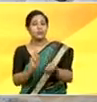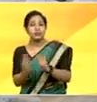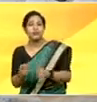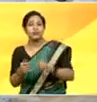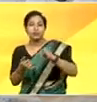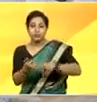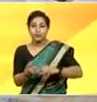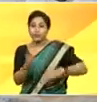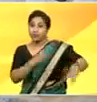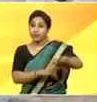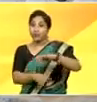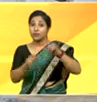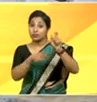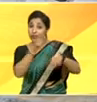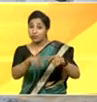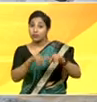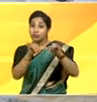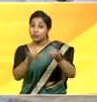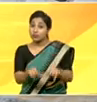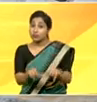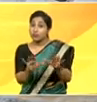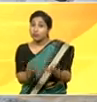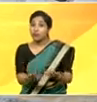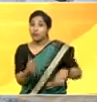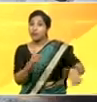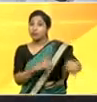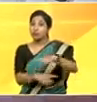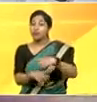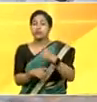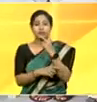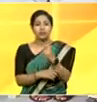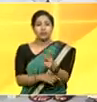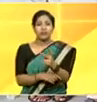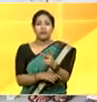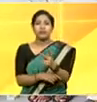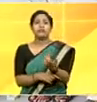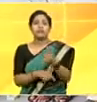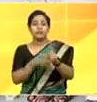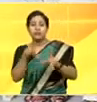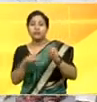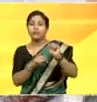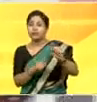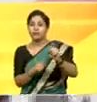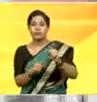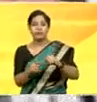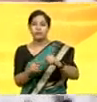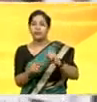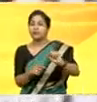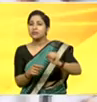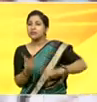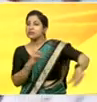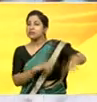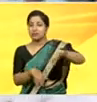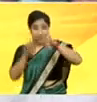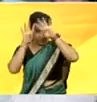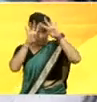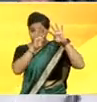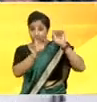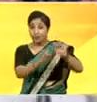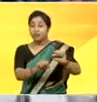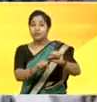सांतल हुदो आंदोड़ लेना इंग्रेज कानून भंगोड़ लेना जुमे बंजो एसपीटी एकेला